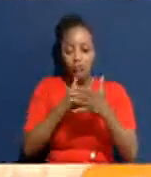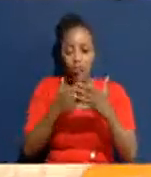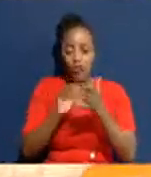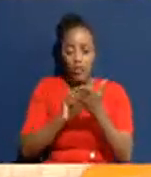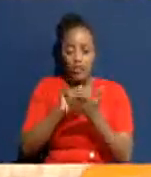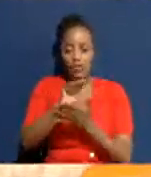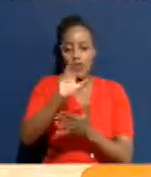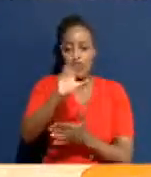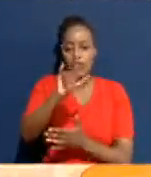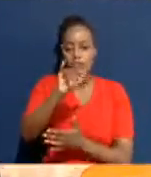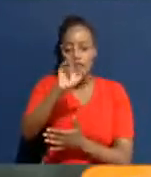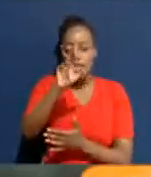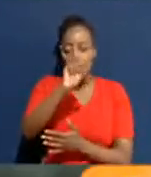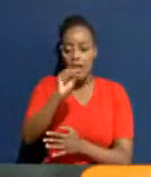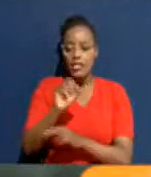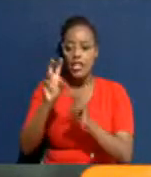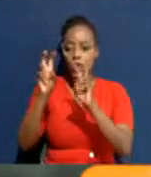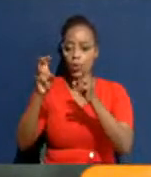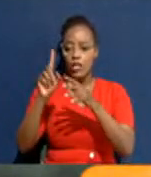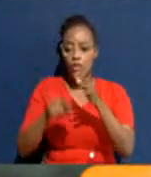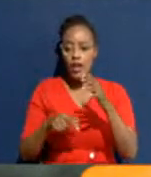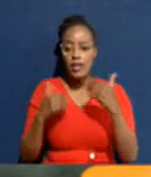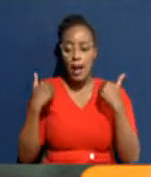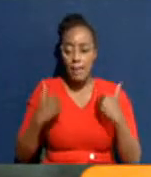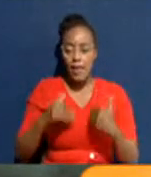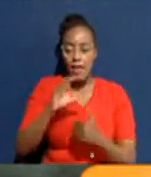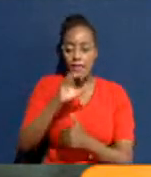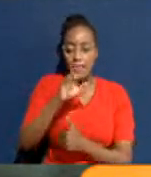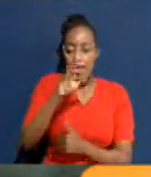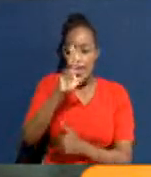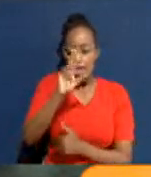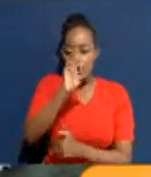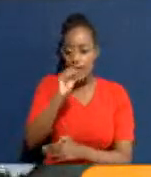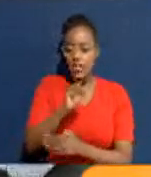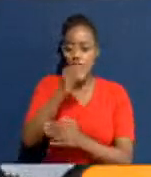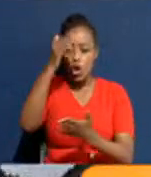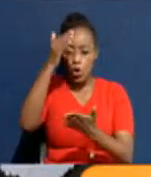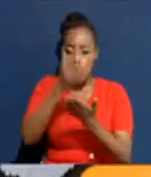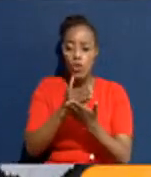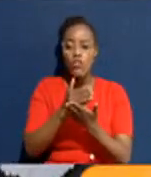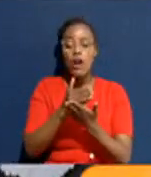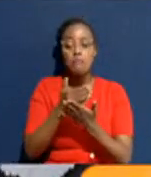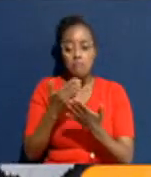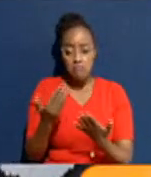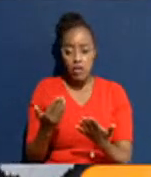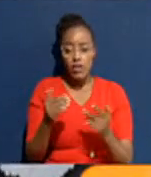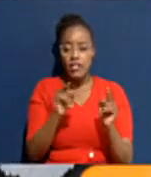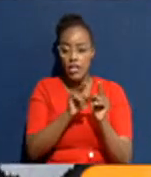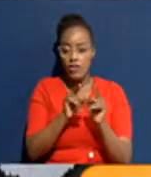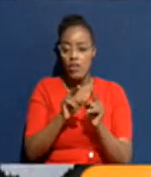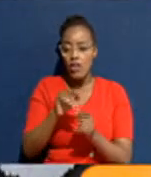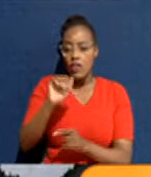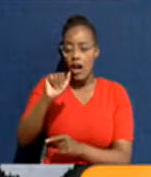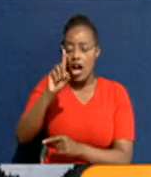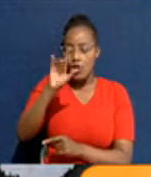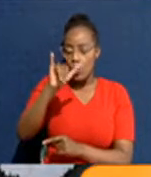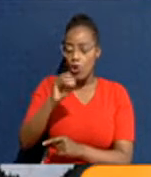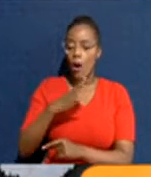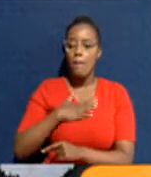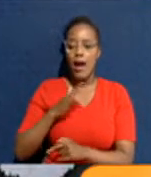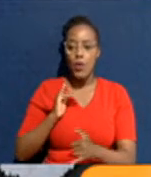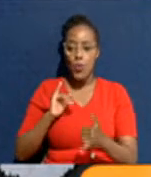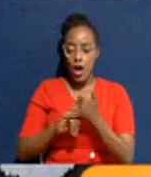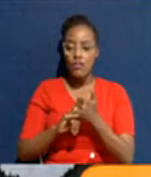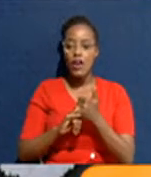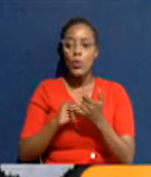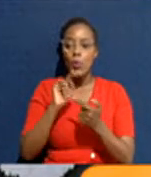aliyoandika Silas, nikimnukuu: mimi Saila Sotieno nathibitisha kwamba Bi Zalfa Adoyo ni mke wangu, na